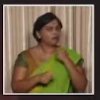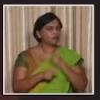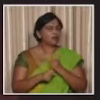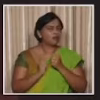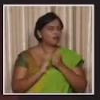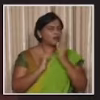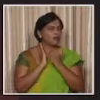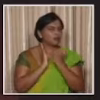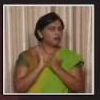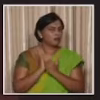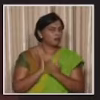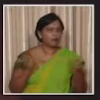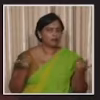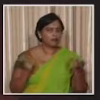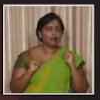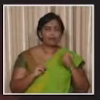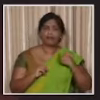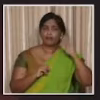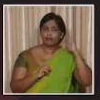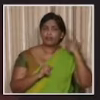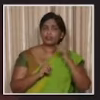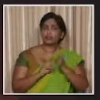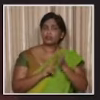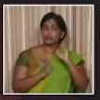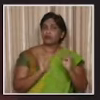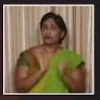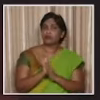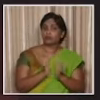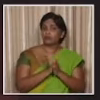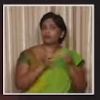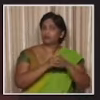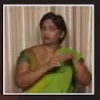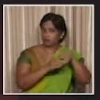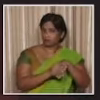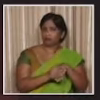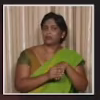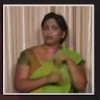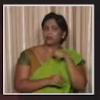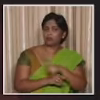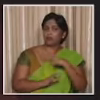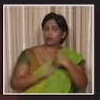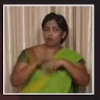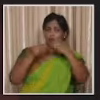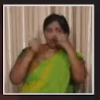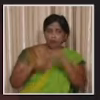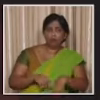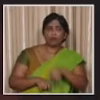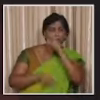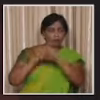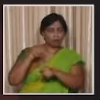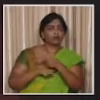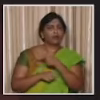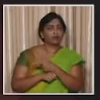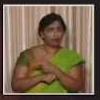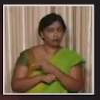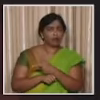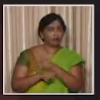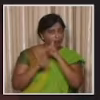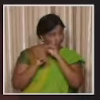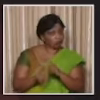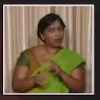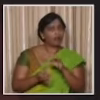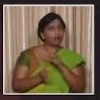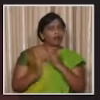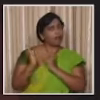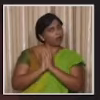වැඩ පිළිවෙලක් නැත්තේ? ඇයි විශේෂ ජනාධිපති කොමිසමක් ස්ථාපනය කරලා මේ රට බංකොලොත් කරපු ඇත්තොන්ට මේ විදියටම